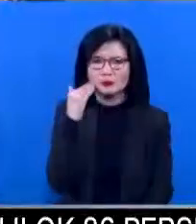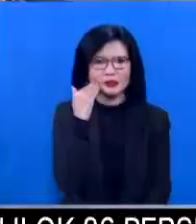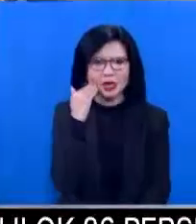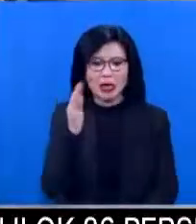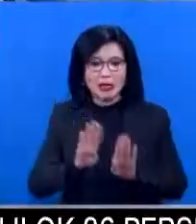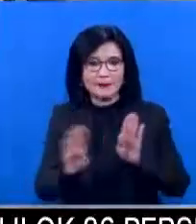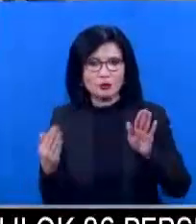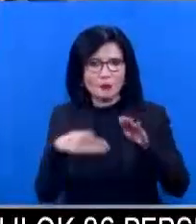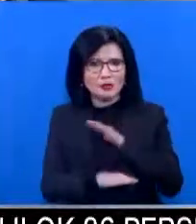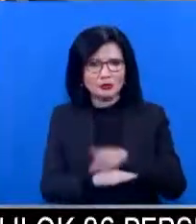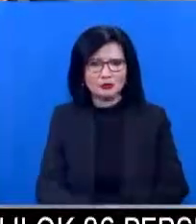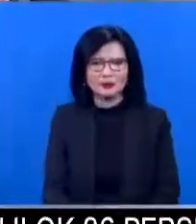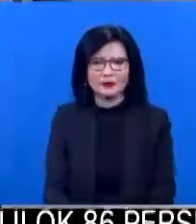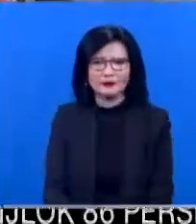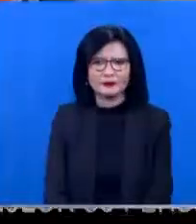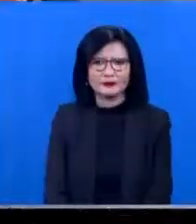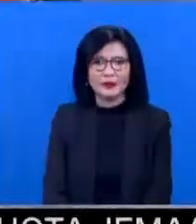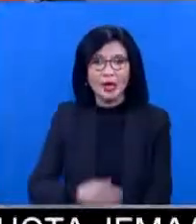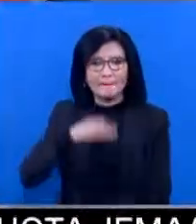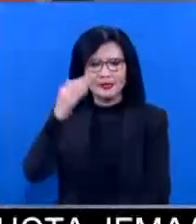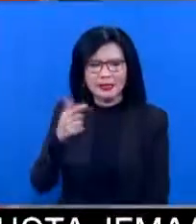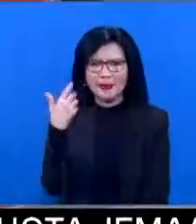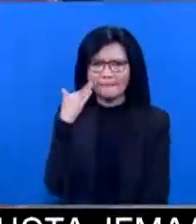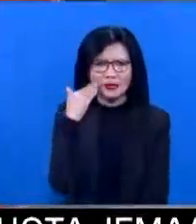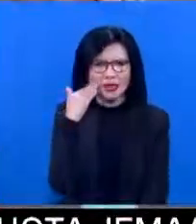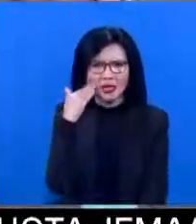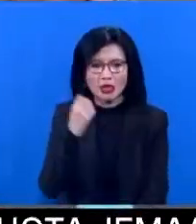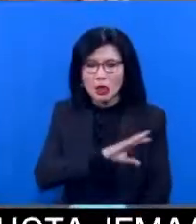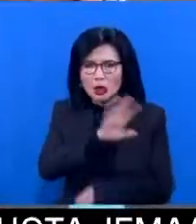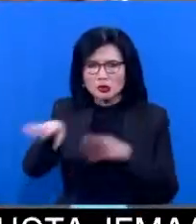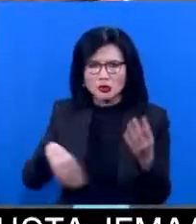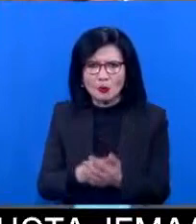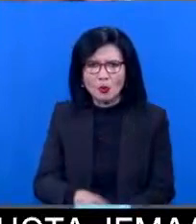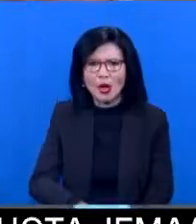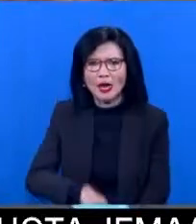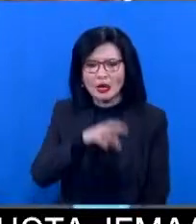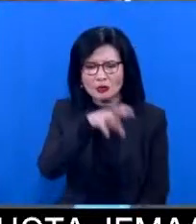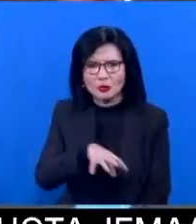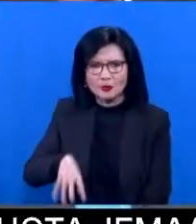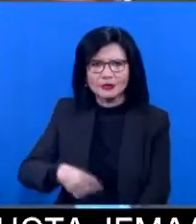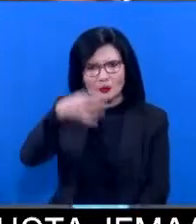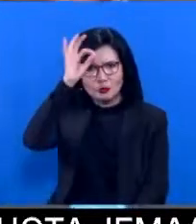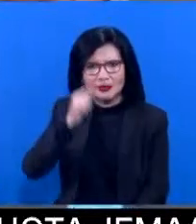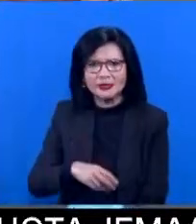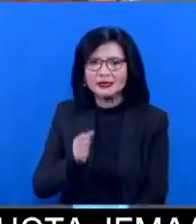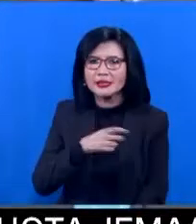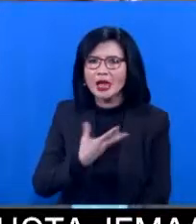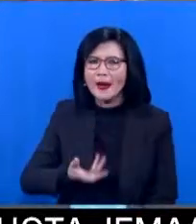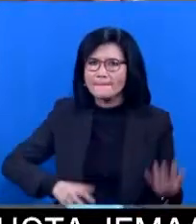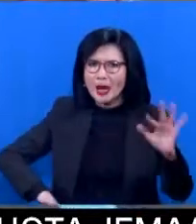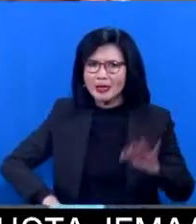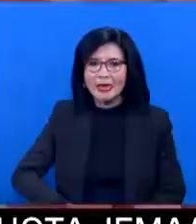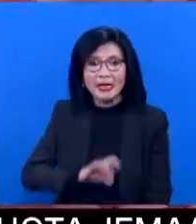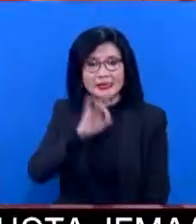masuk Mapolda Bali. Peningkatan penjagaan ini dilakukan di seluruh markas kepolisian di jajaran Polda Bali. Selain markas